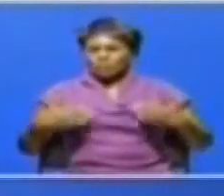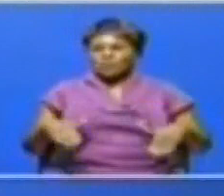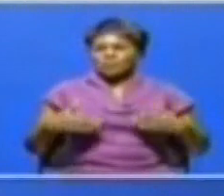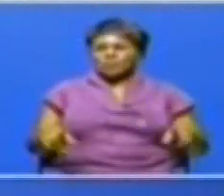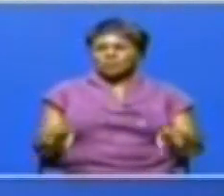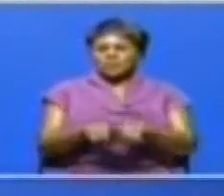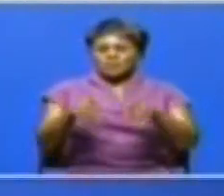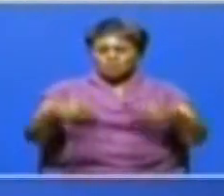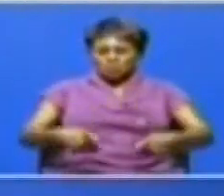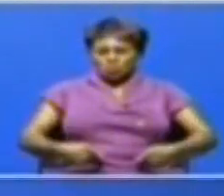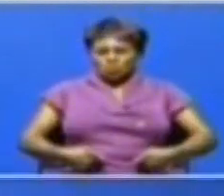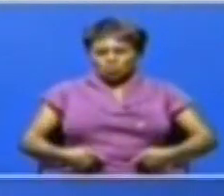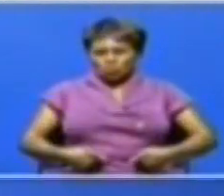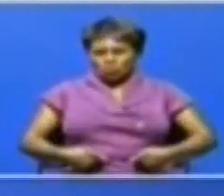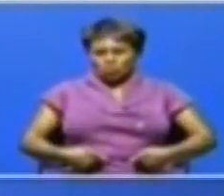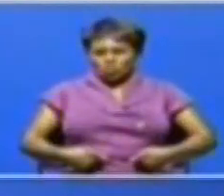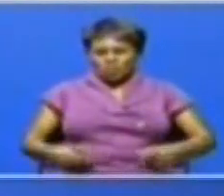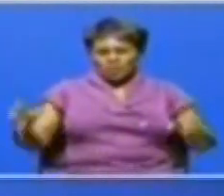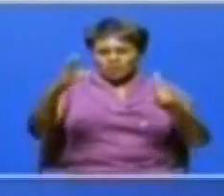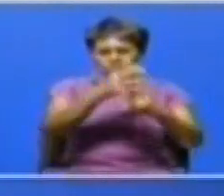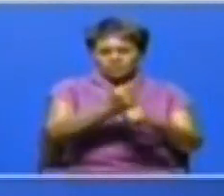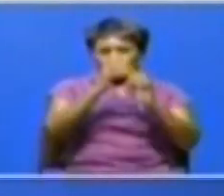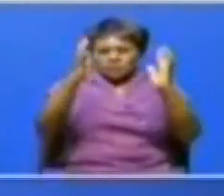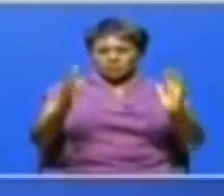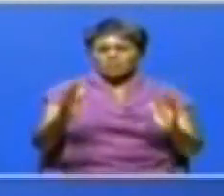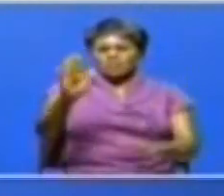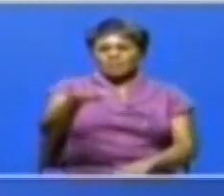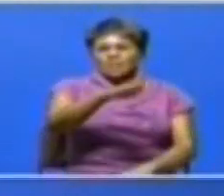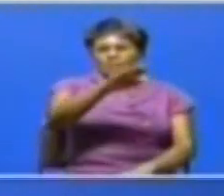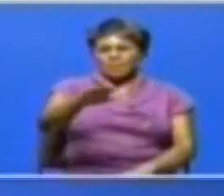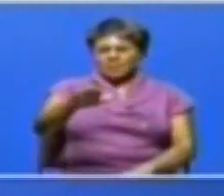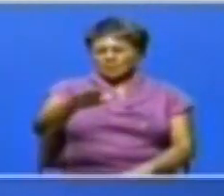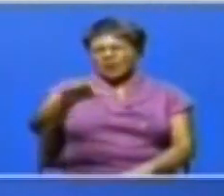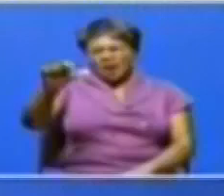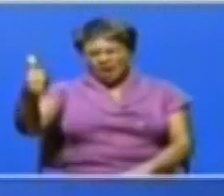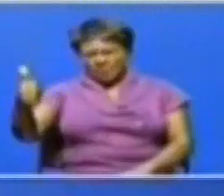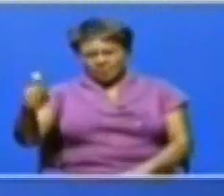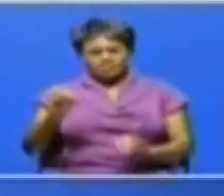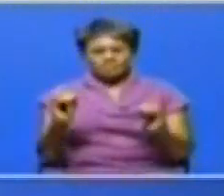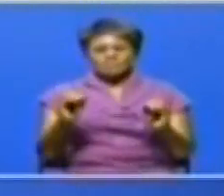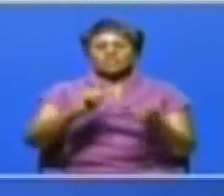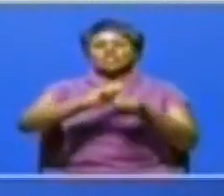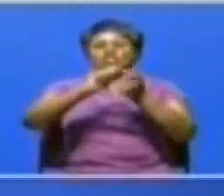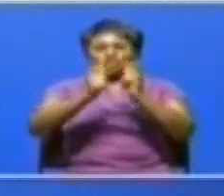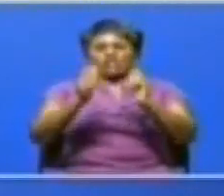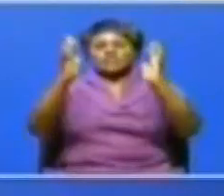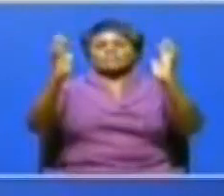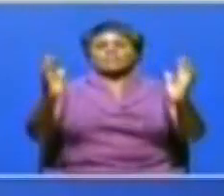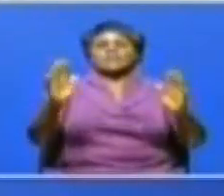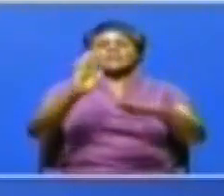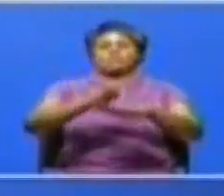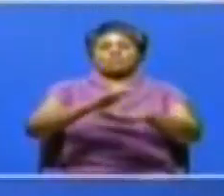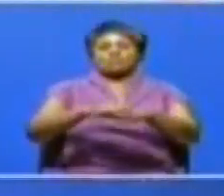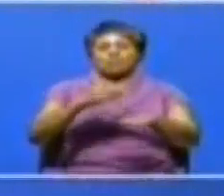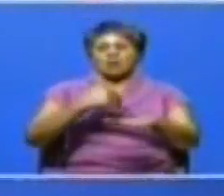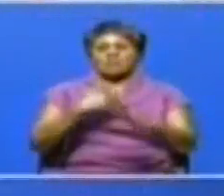na vijana. Hatua tumechukua. Kutoka parliament nyingine paka hii kuna mabadiliko makubwa mazuri.